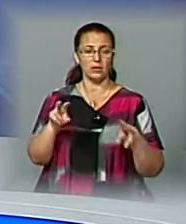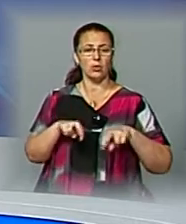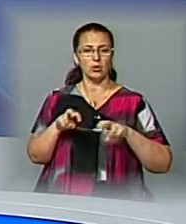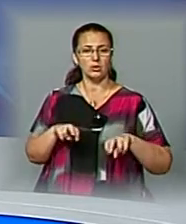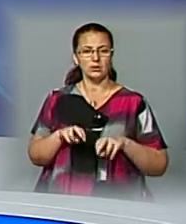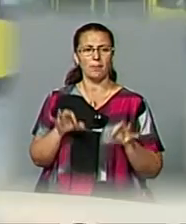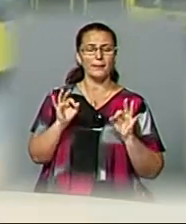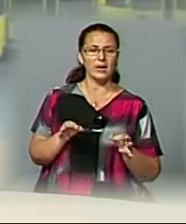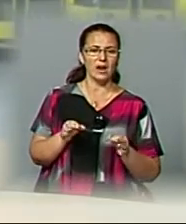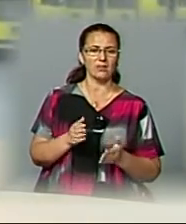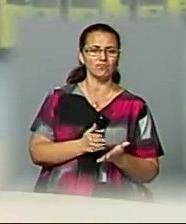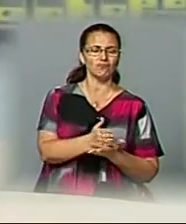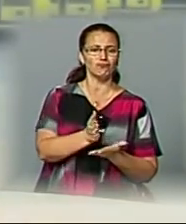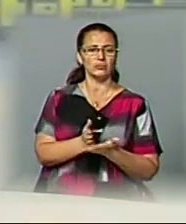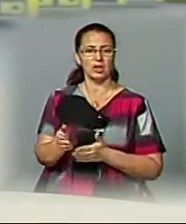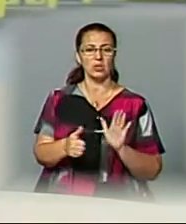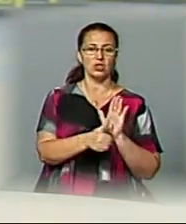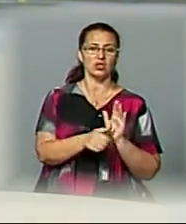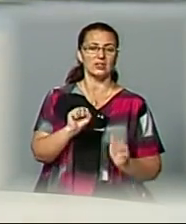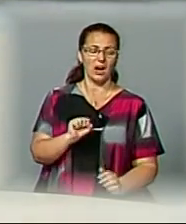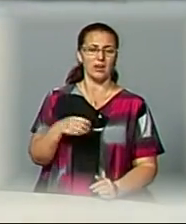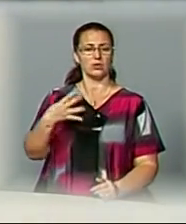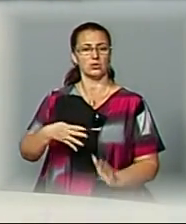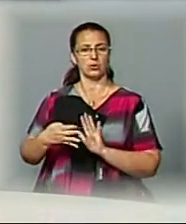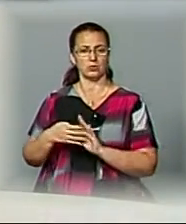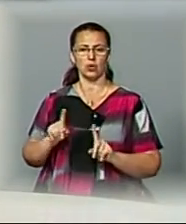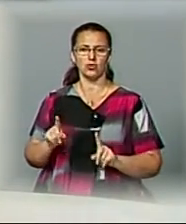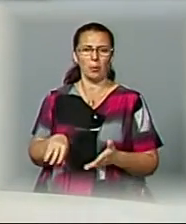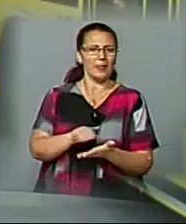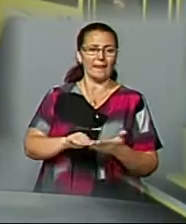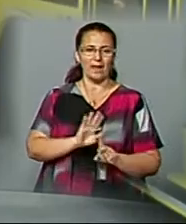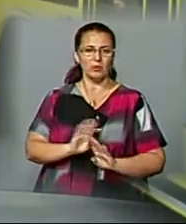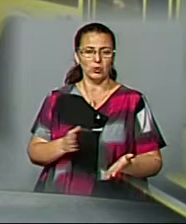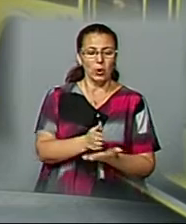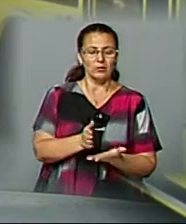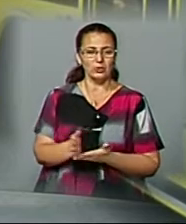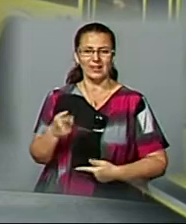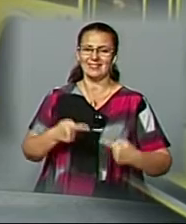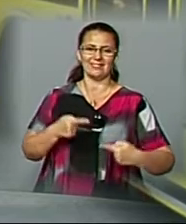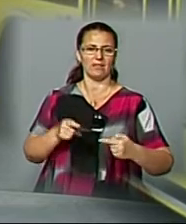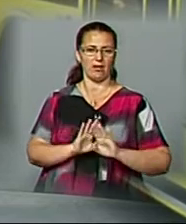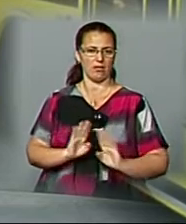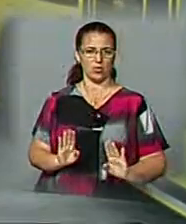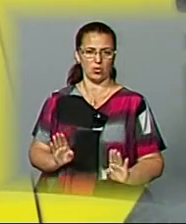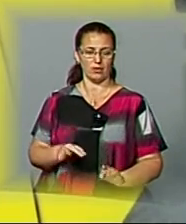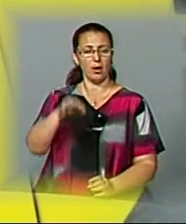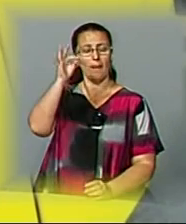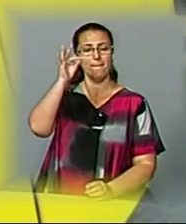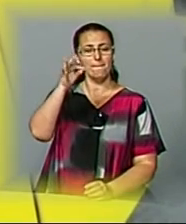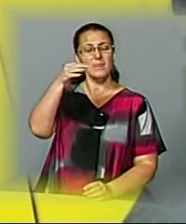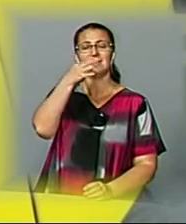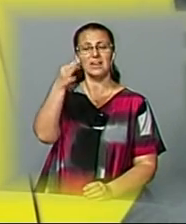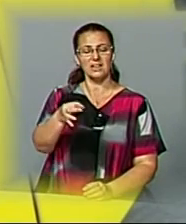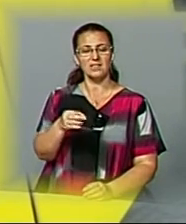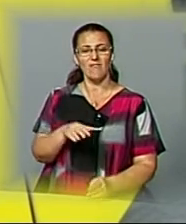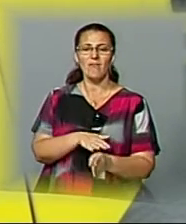варіанти маршрутів номер 6А та 49, аби вони не дублювались і не конкурували один з одним, повідомив виконувач